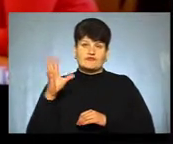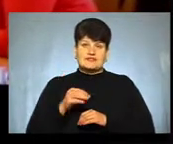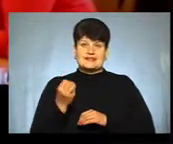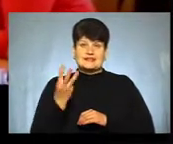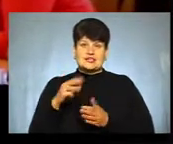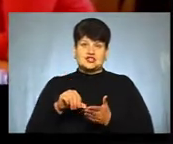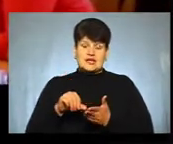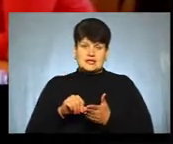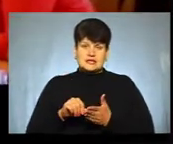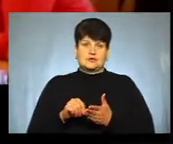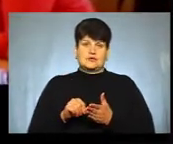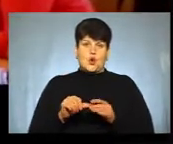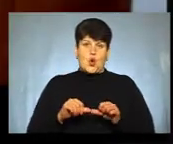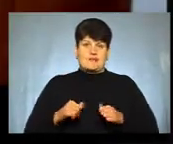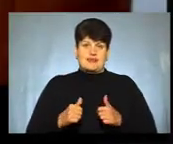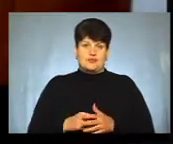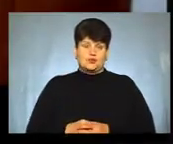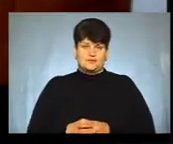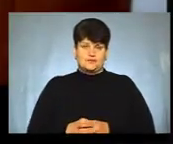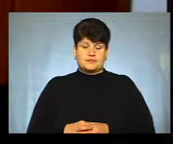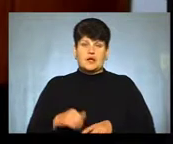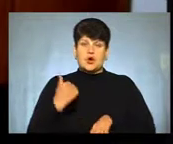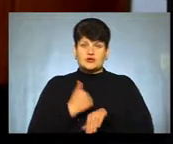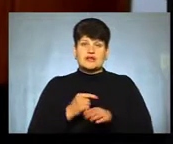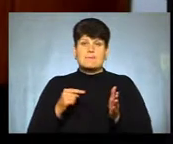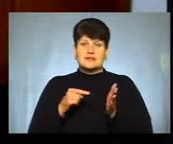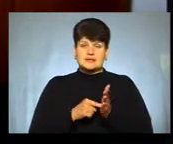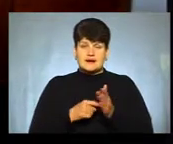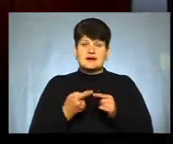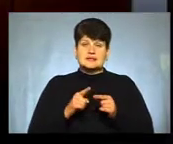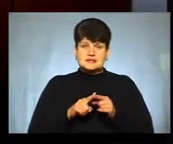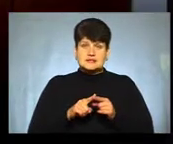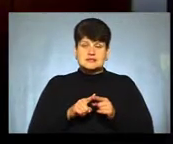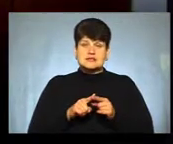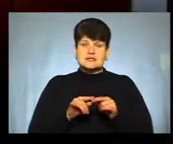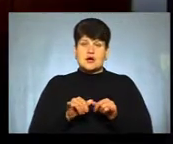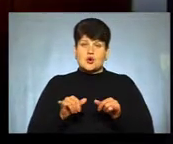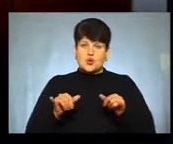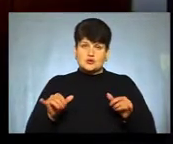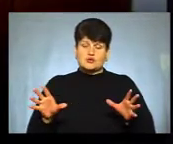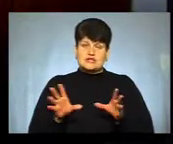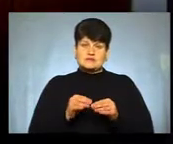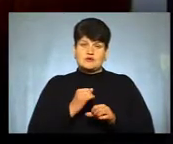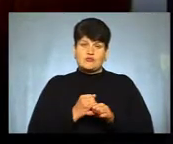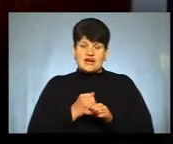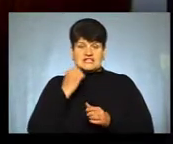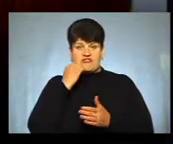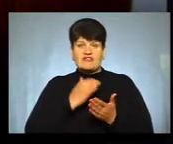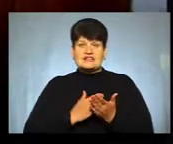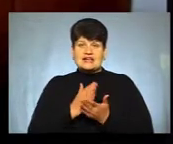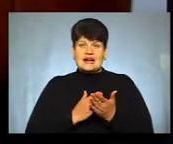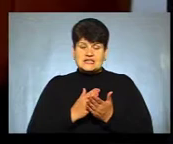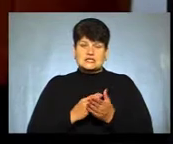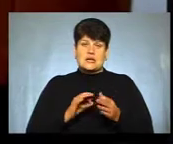членів номінаційного комітету. Головна мета – це платформа для розвитку і співпраці, власне, ветеранських проєктів,